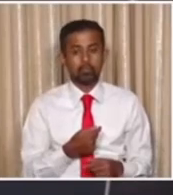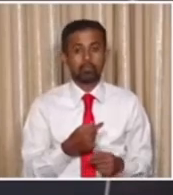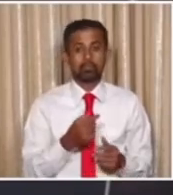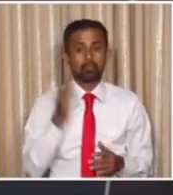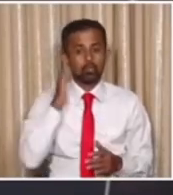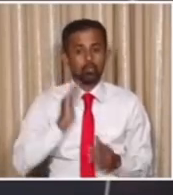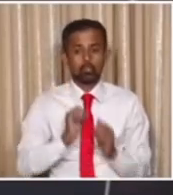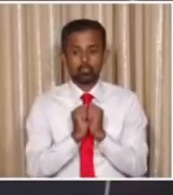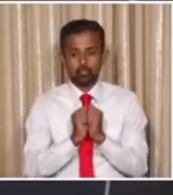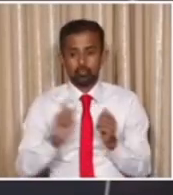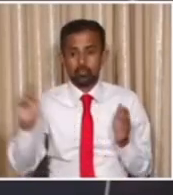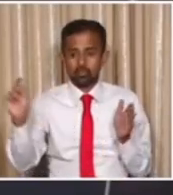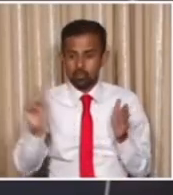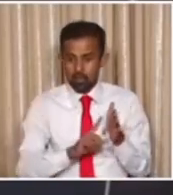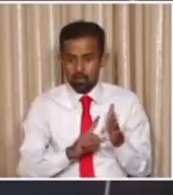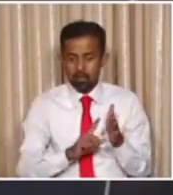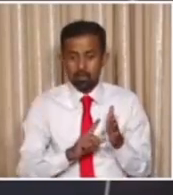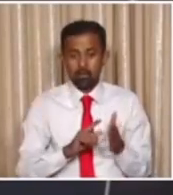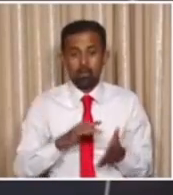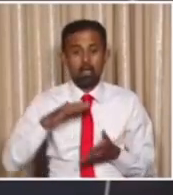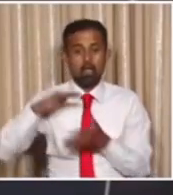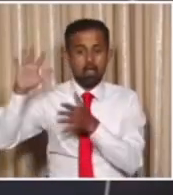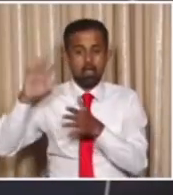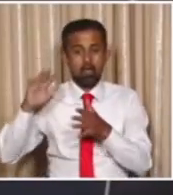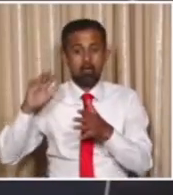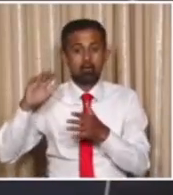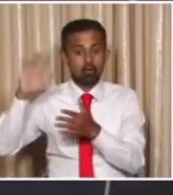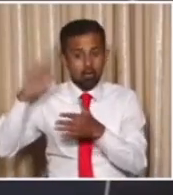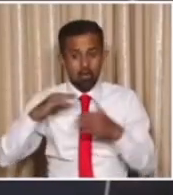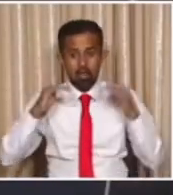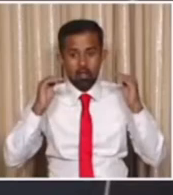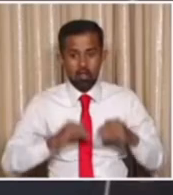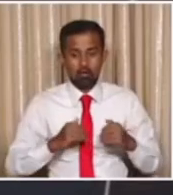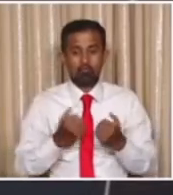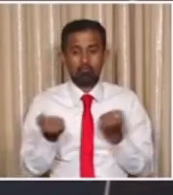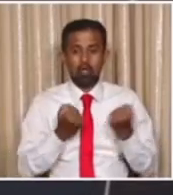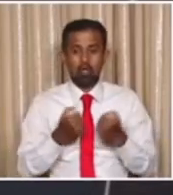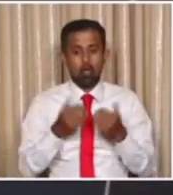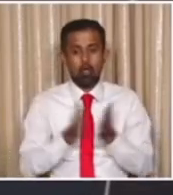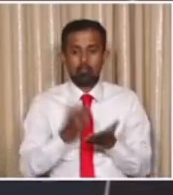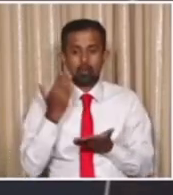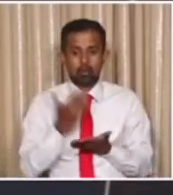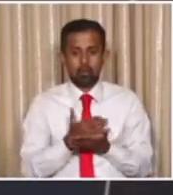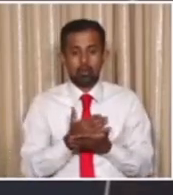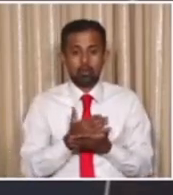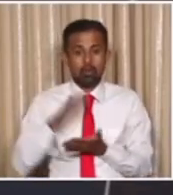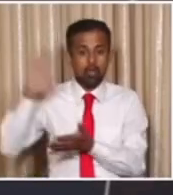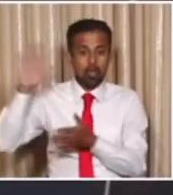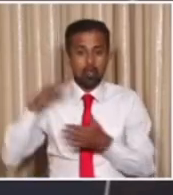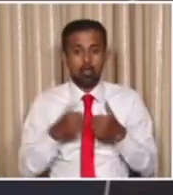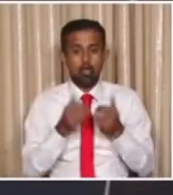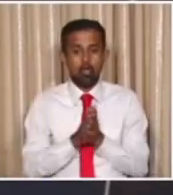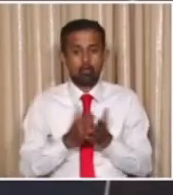එන්න පටන් අරන් තියෙනවා. ආනේ එන සීමා කළා තියෙනවා. වාහන සම්පූර්ණ සීමාවක්. හැබැයි ආනයනය සම්පූර්ණ